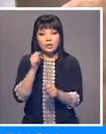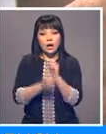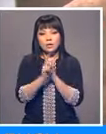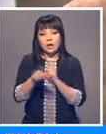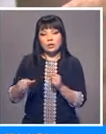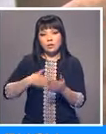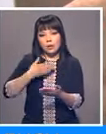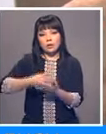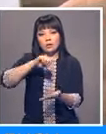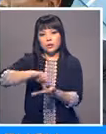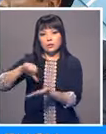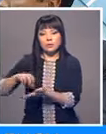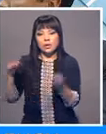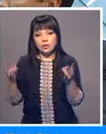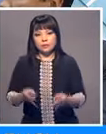азамат атсалысуы тиіс.